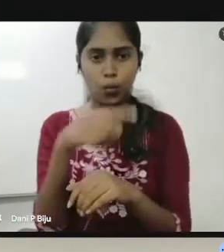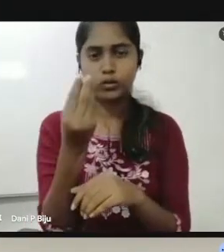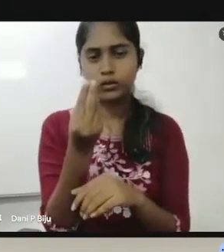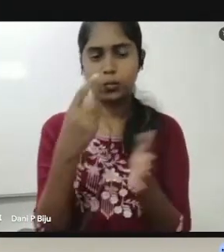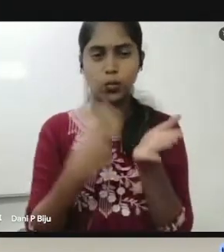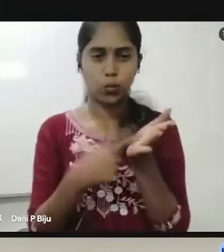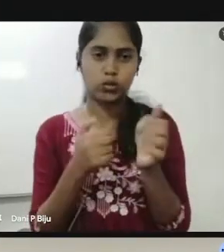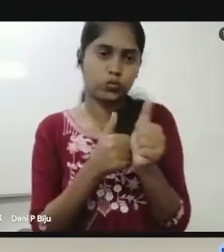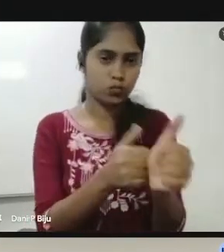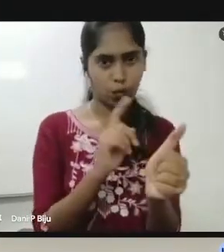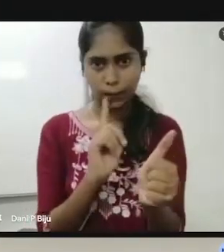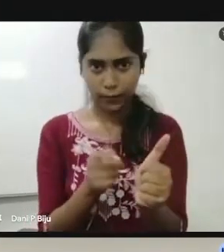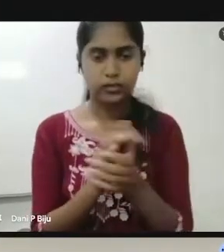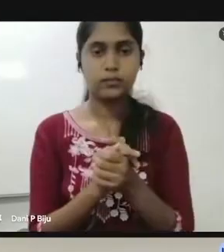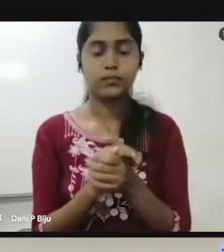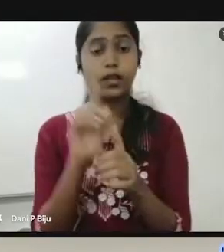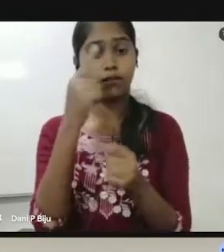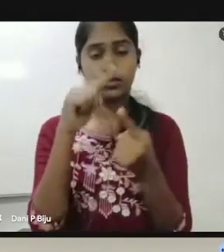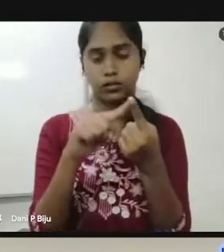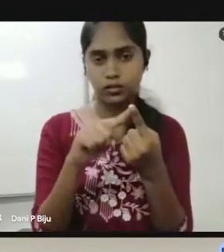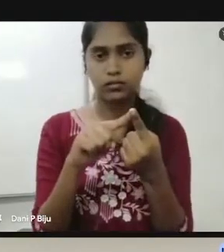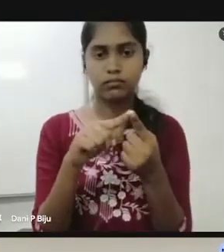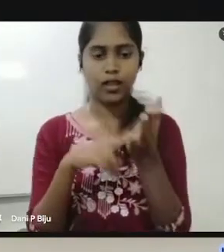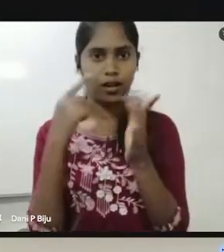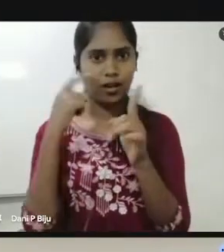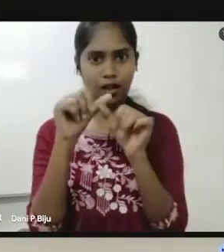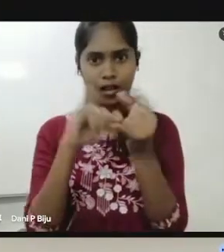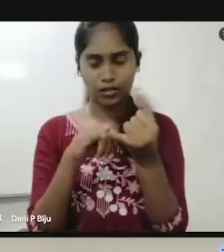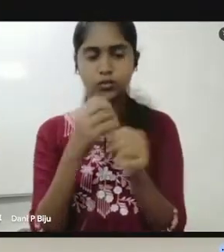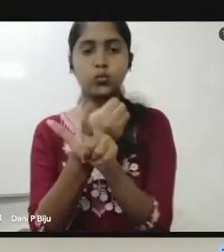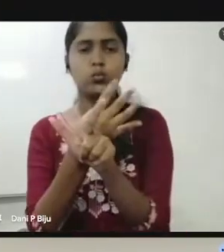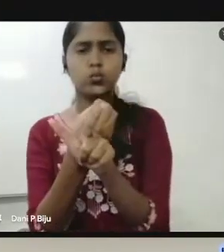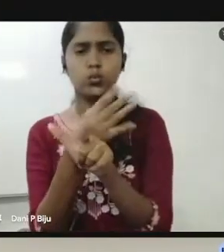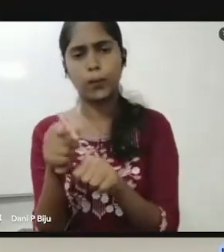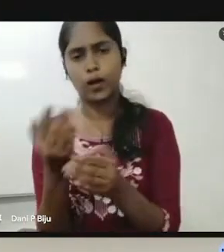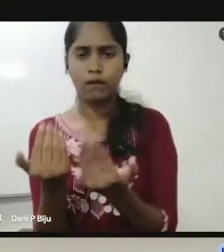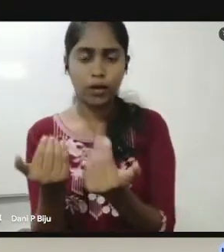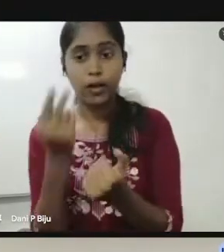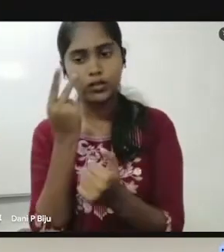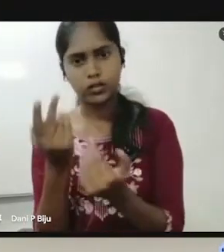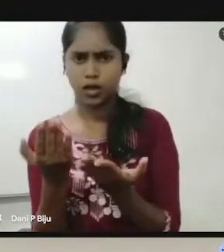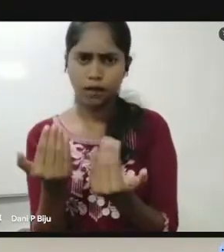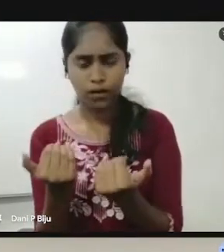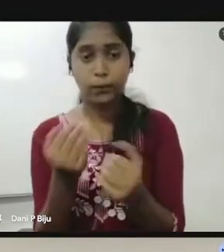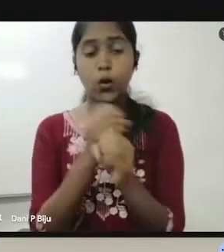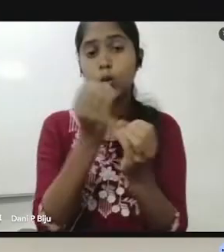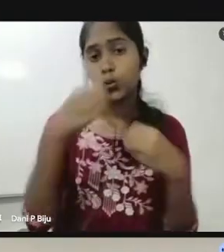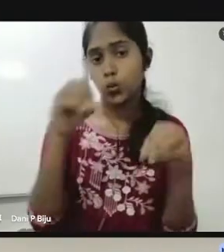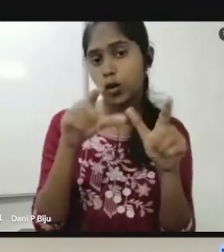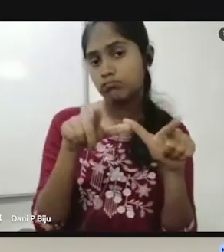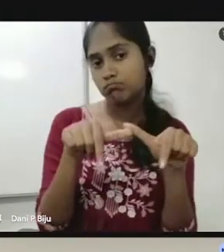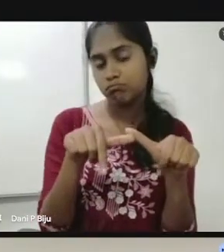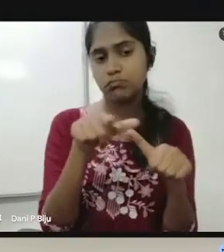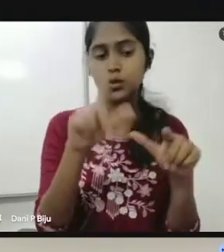പാലിക്കേണ്ടതാണ്. നിഡാസ് ഗൂഗിൾ മീറ്റിലും യൂട്യൂബിലും കാണാവുന്നതാണ്. ഗൂഗിൾ മീറ്റിൽ ജോയിൻ ചെയ്ത പാർട്ടിസിപ്പൻസ്